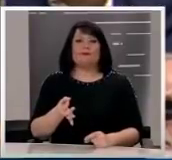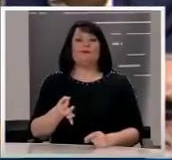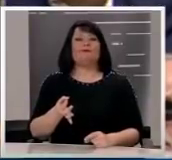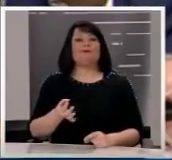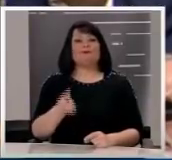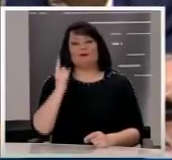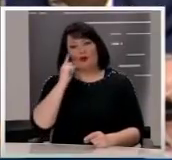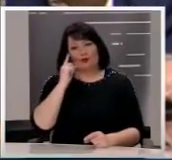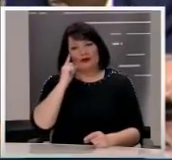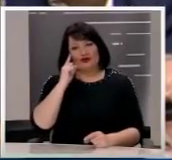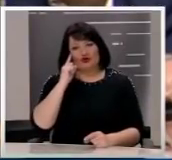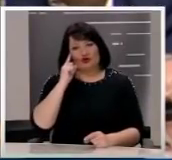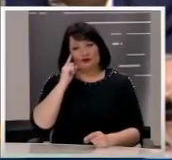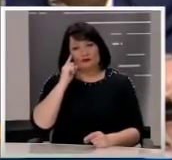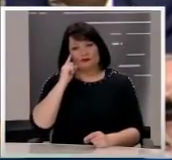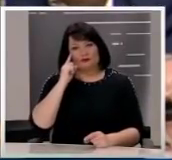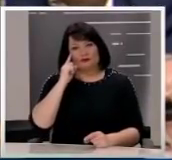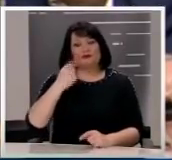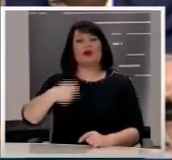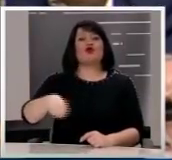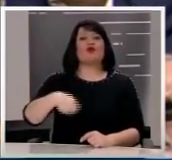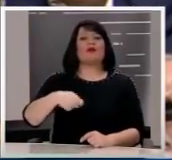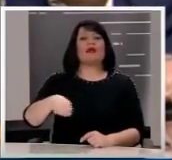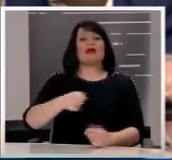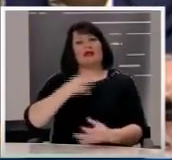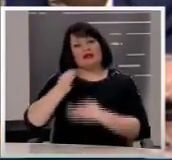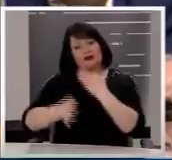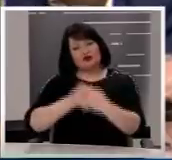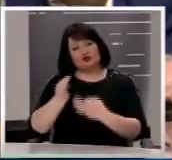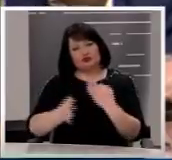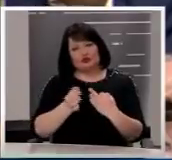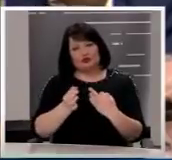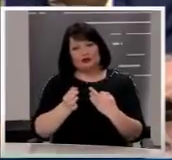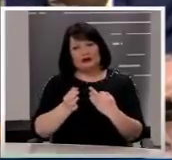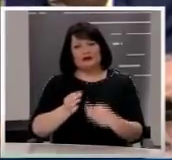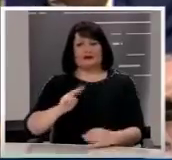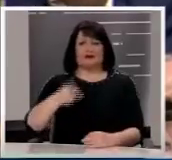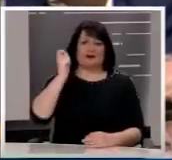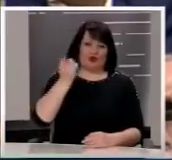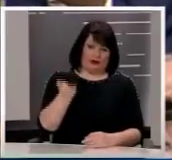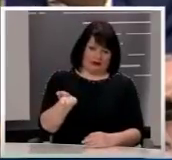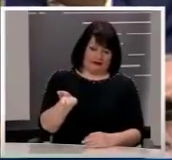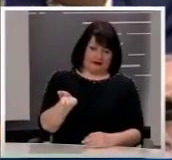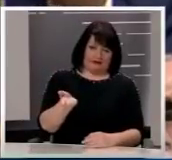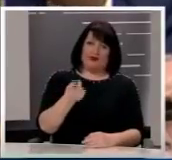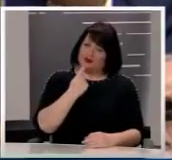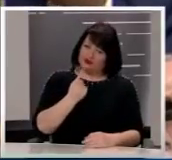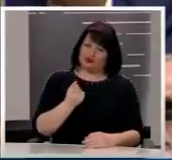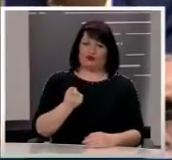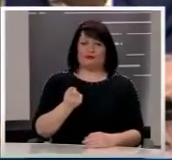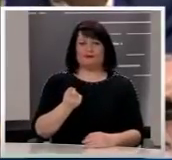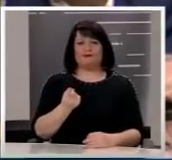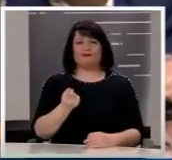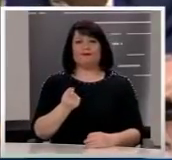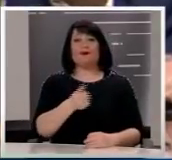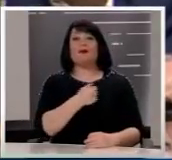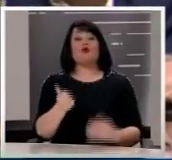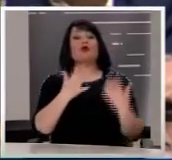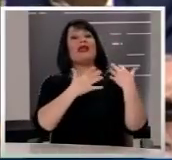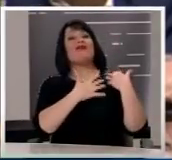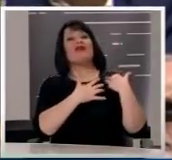Νομίζω ότι θα σας το επιβεβαιώσουν και οι νομικοί που βρίσκονται στα έδρανα της αντιπολίτευσης. Η μόνη αρμόδια